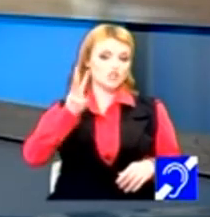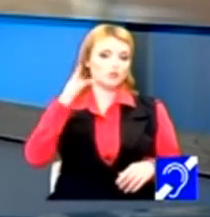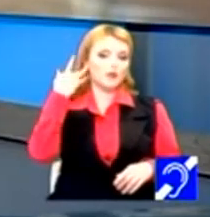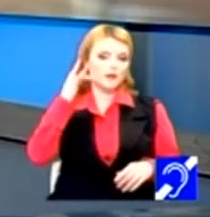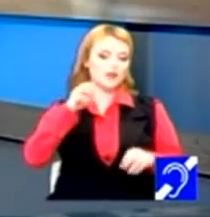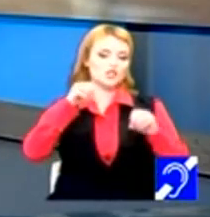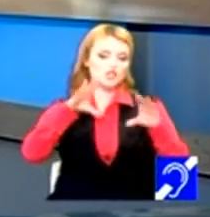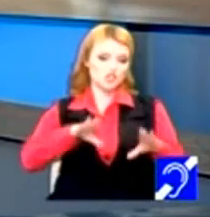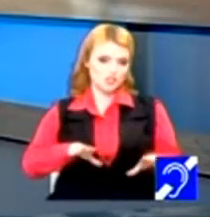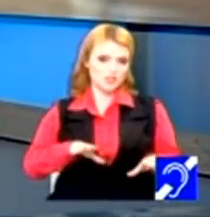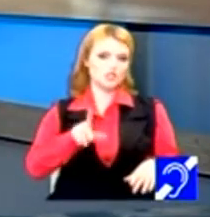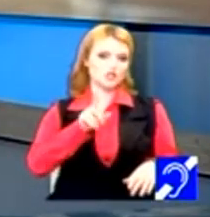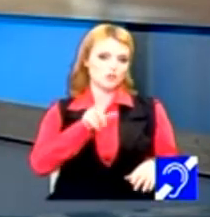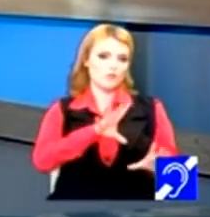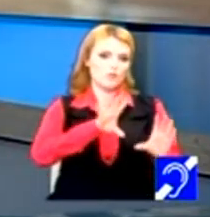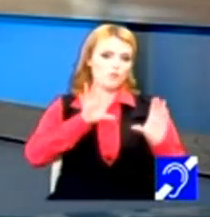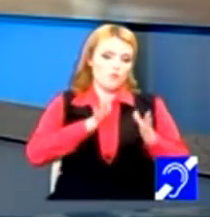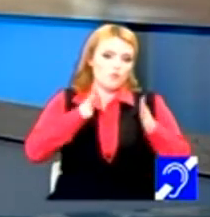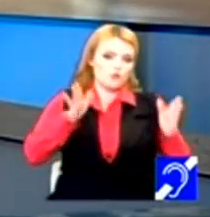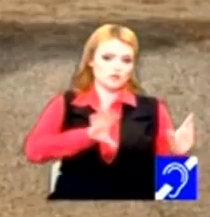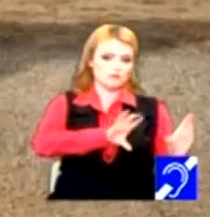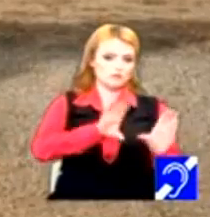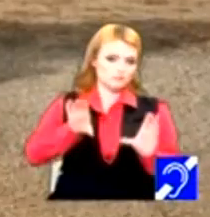și a suplimentat trupele din România.